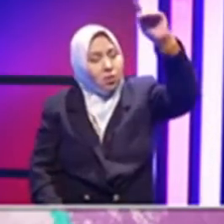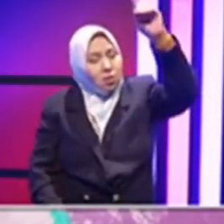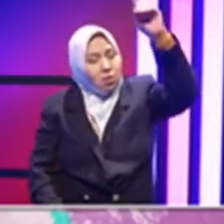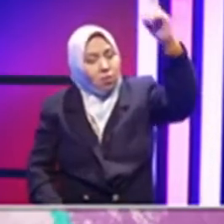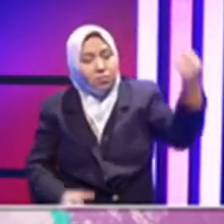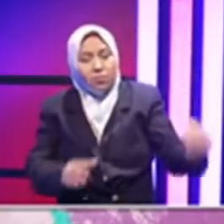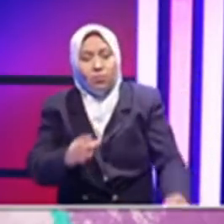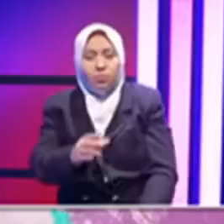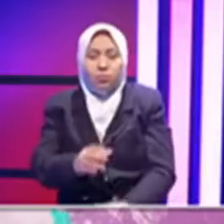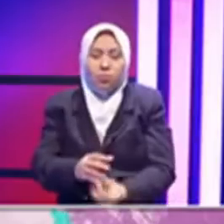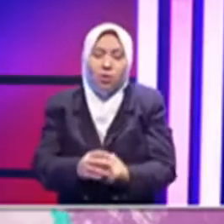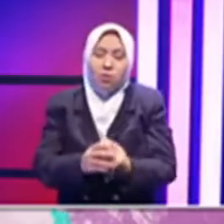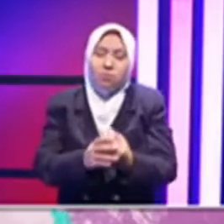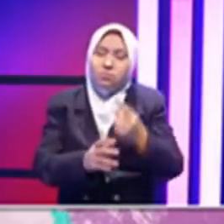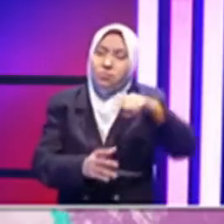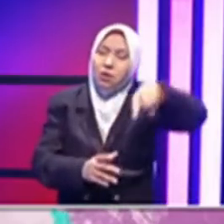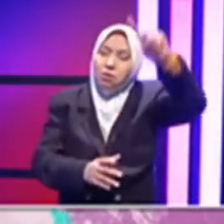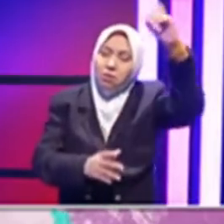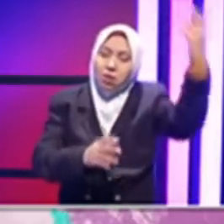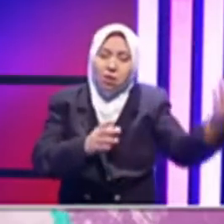مُبَارَكًا